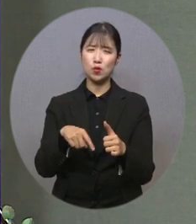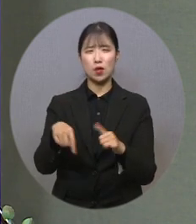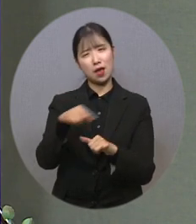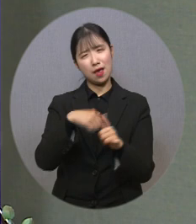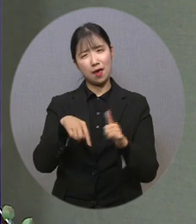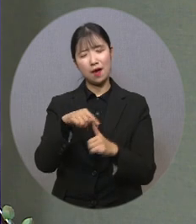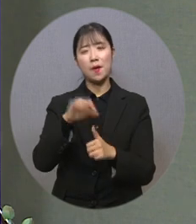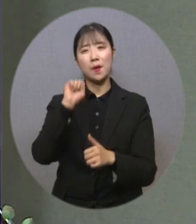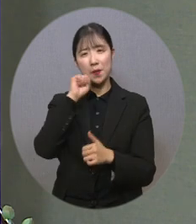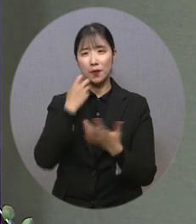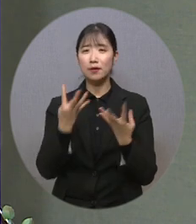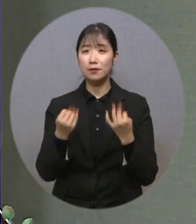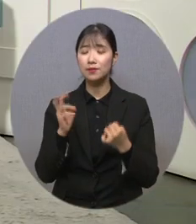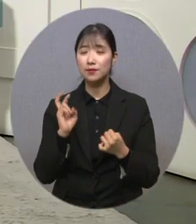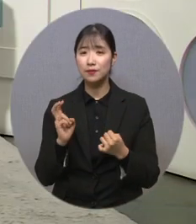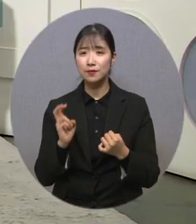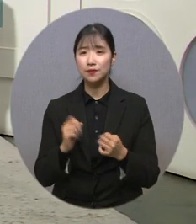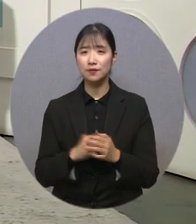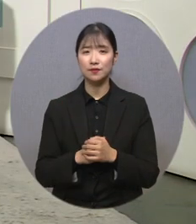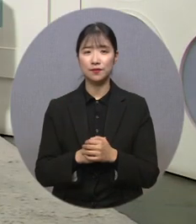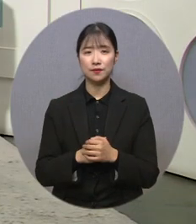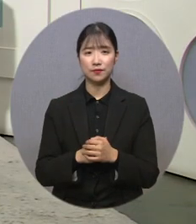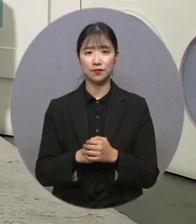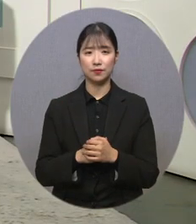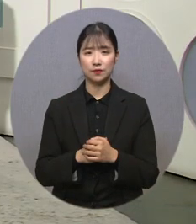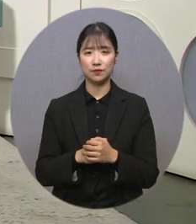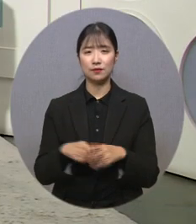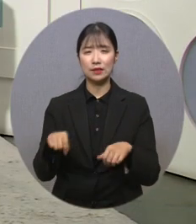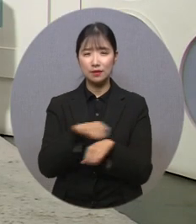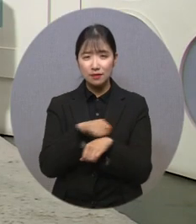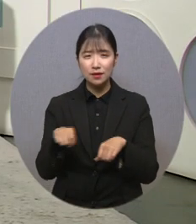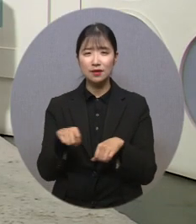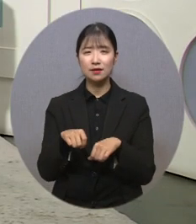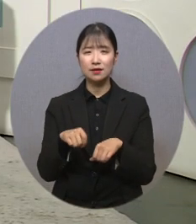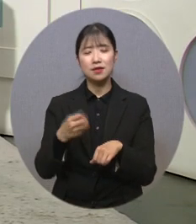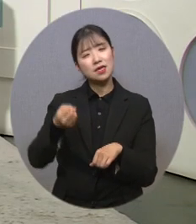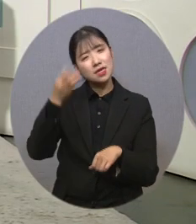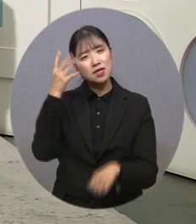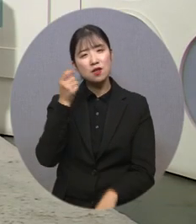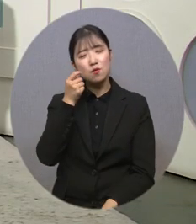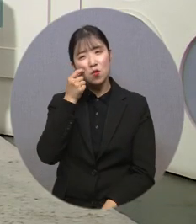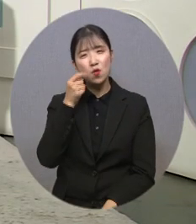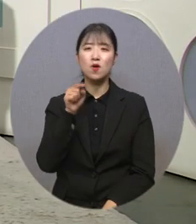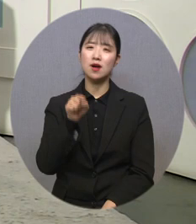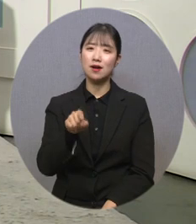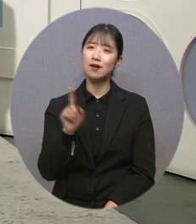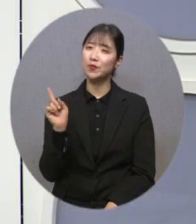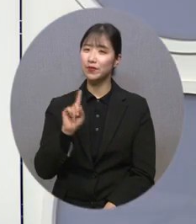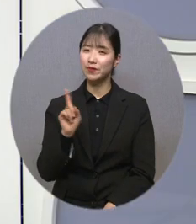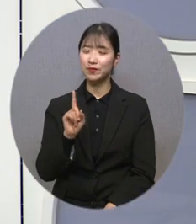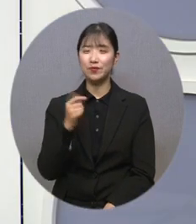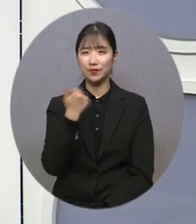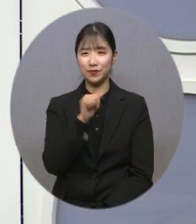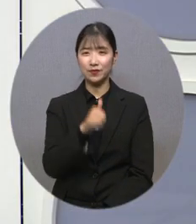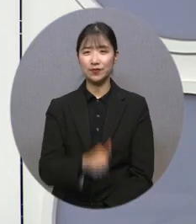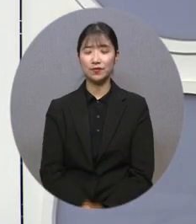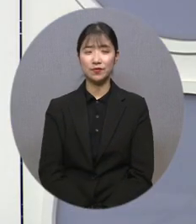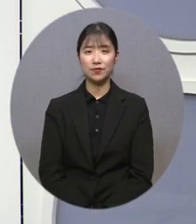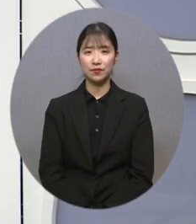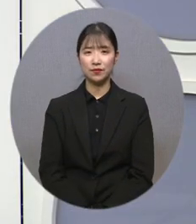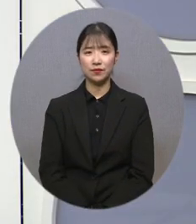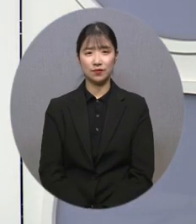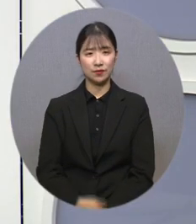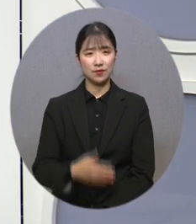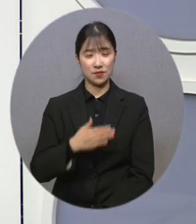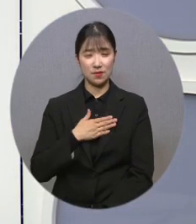가지 어려운 점이 많으셨을 텐데 네. 그 특히 참 잊지 못할 얘기가 있으면 하나 소개해 주시죠. 네,